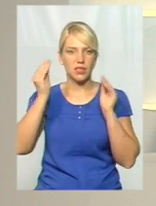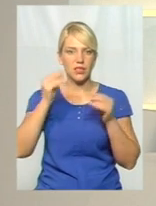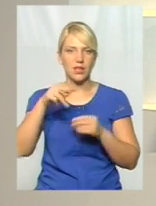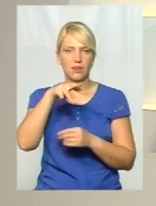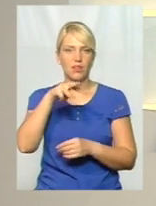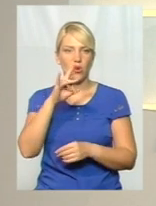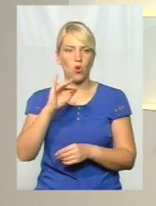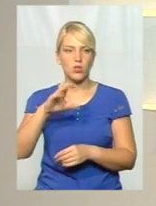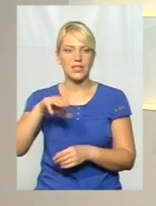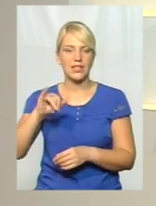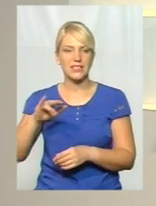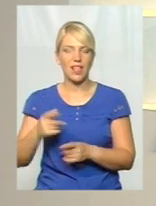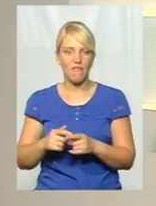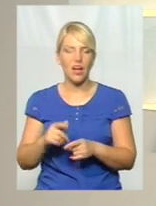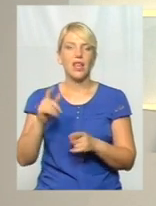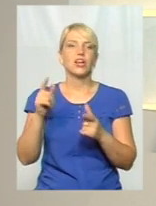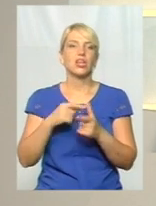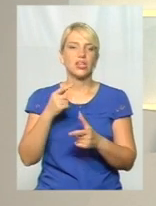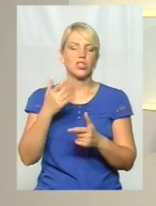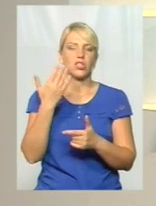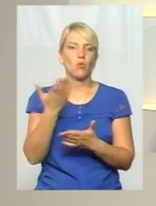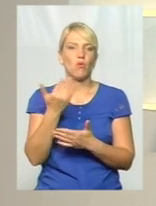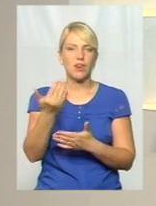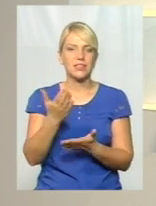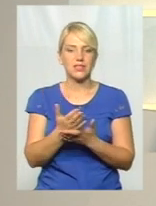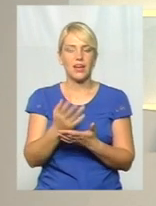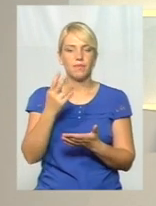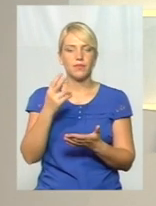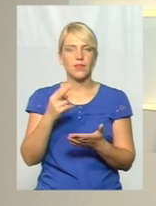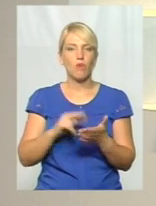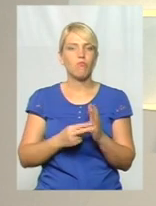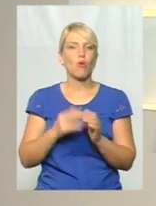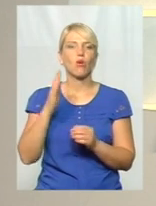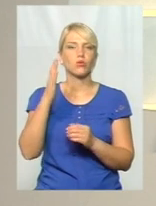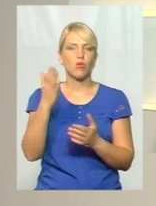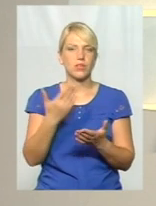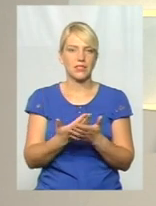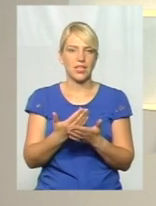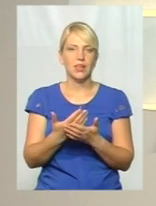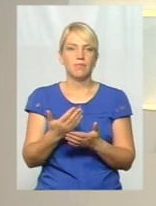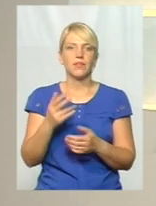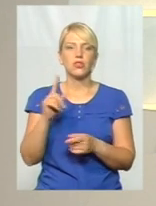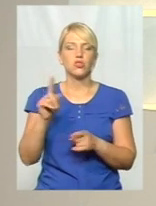і які у вас є прогнози? Реально, щойно ви говорили про те, що